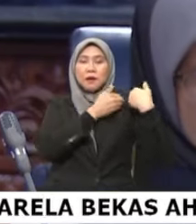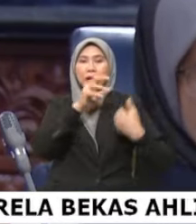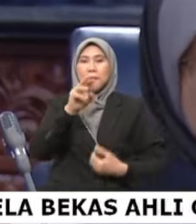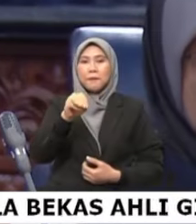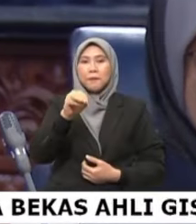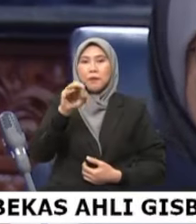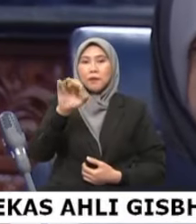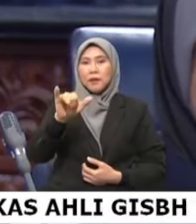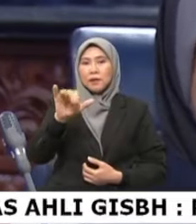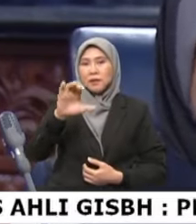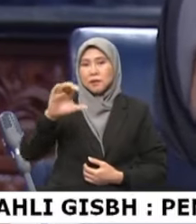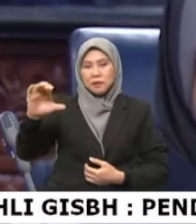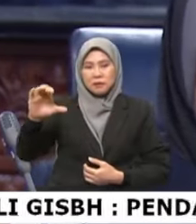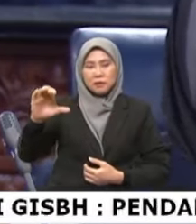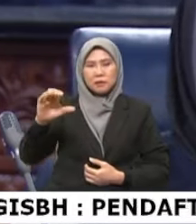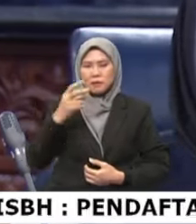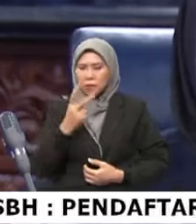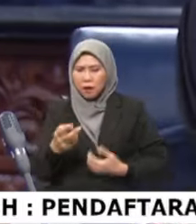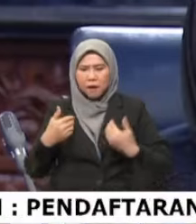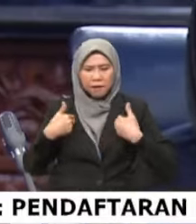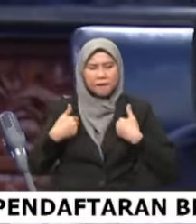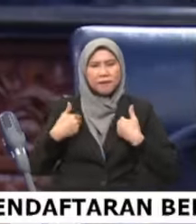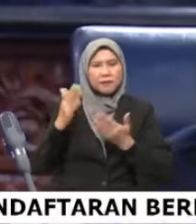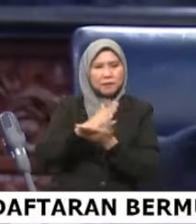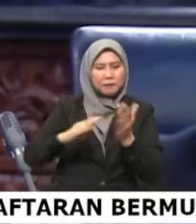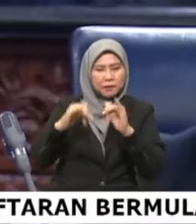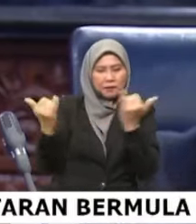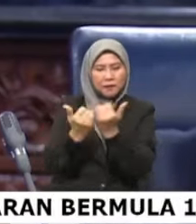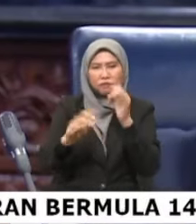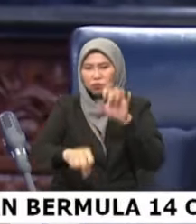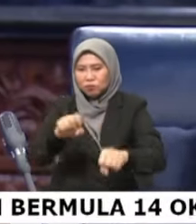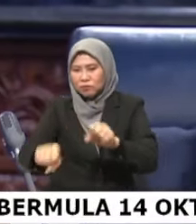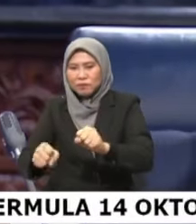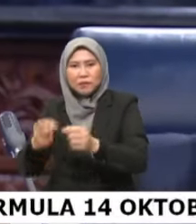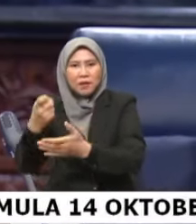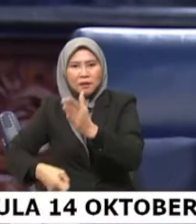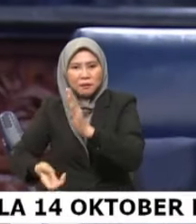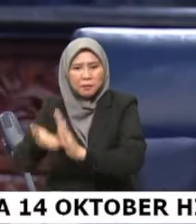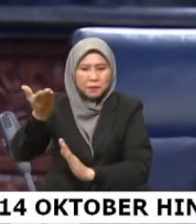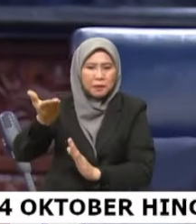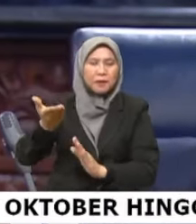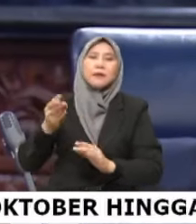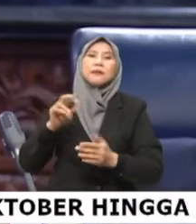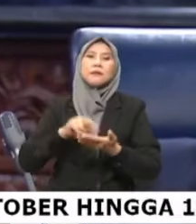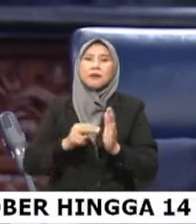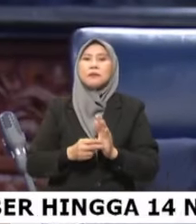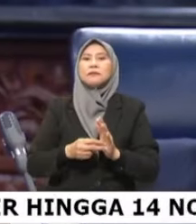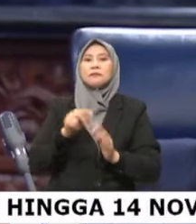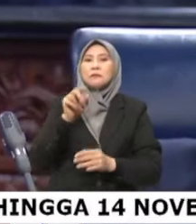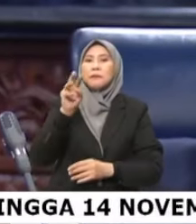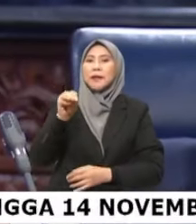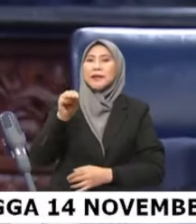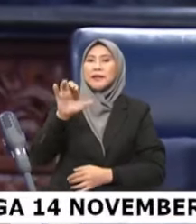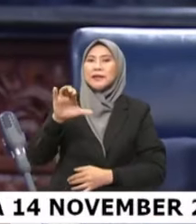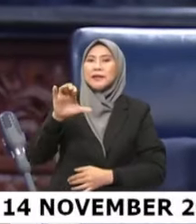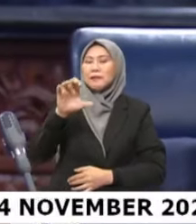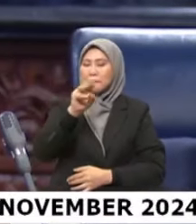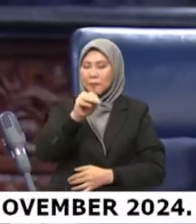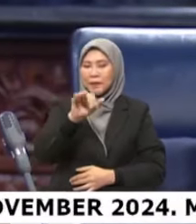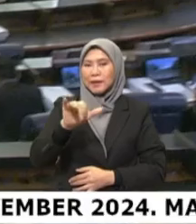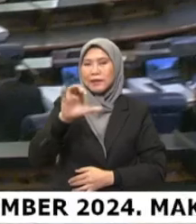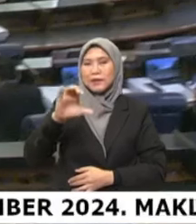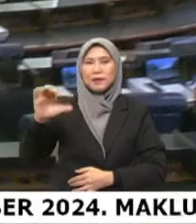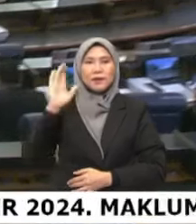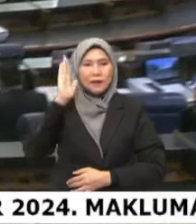itu apabila MyCC dapati ada monopoli dan ada kartel, maka MyCC boleh mengambil tindakan. Terima kasih Puan Dipertua.